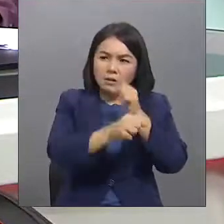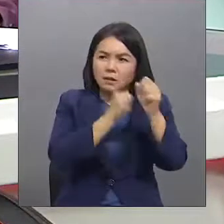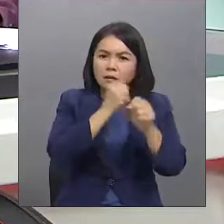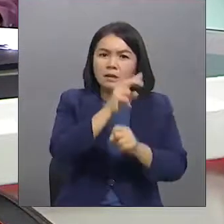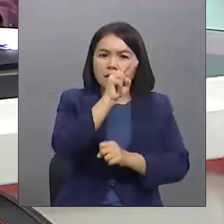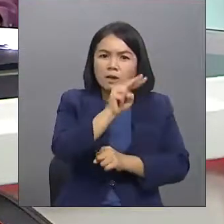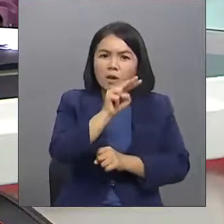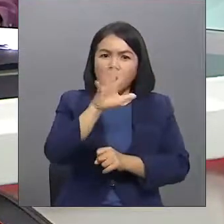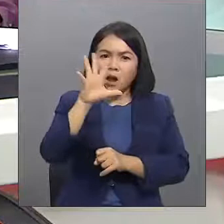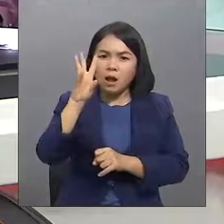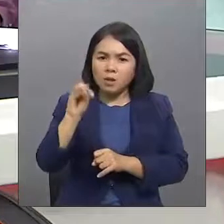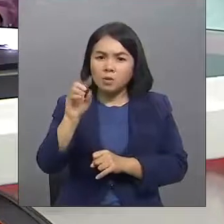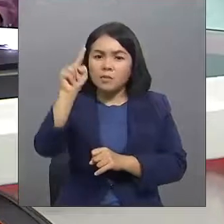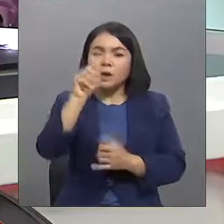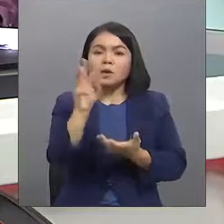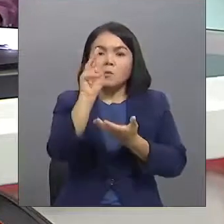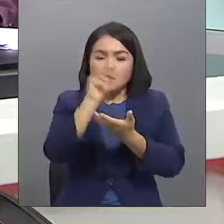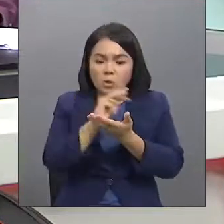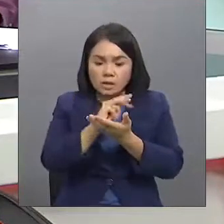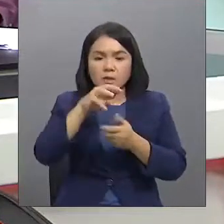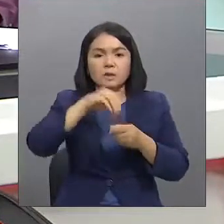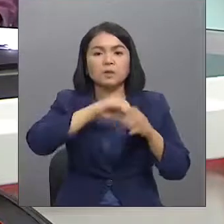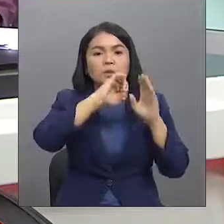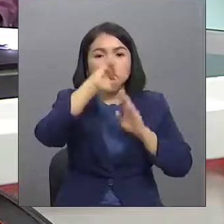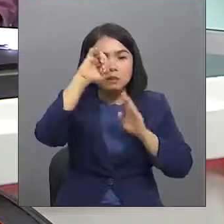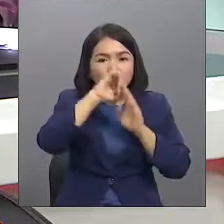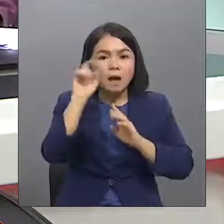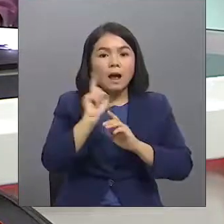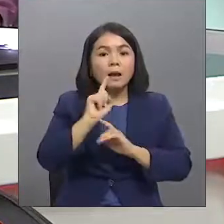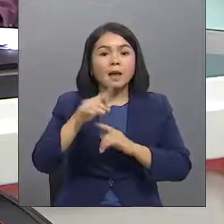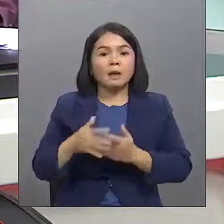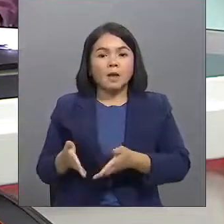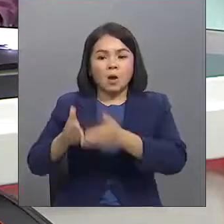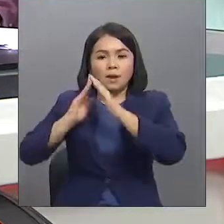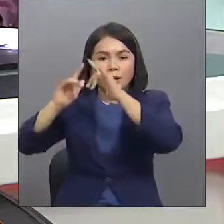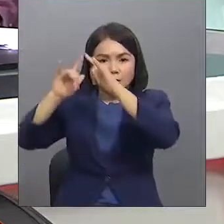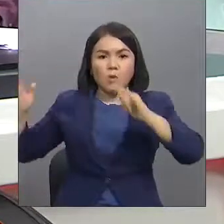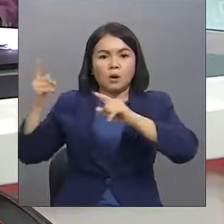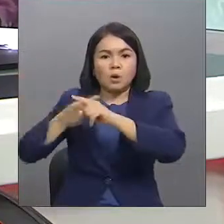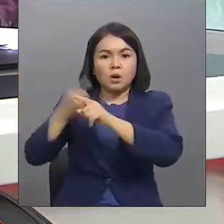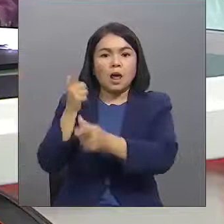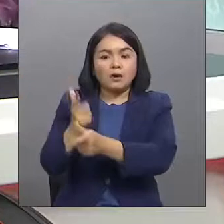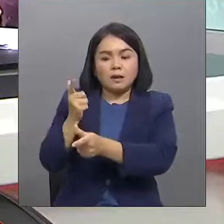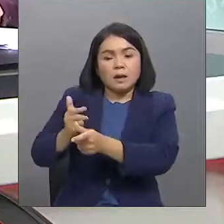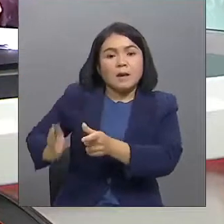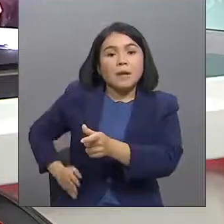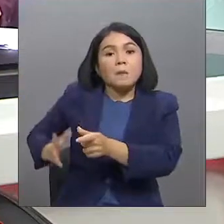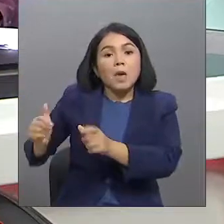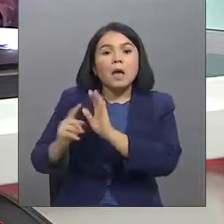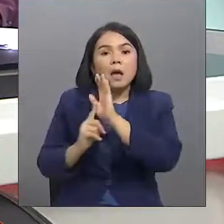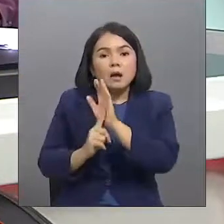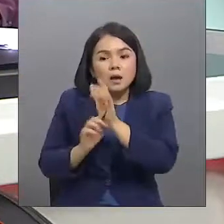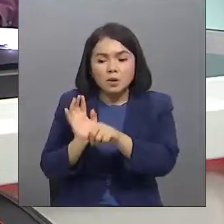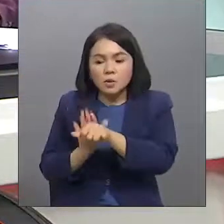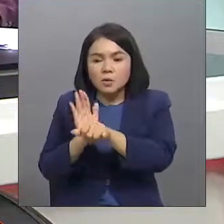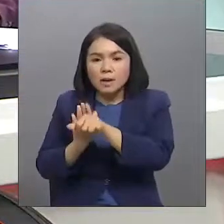หน่วยงานที่เกี่ยวข้องและมูลนิธิดิอาร์คเชียงใหม่ก็ได้สร้างอาคารและศูนย์ขึ้นเกือบเสร็จสมบูรณ์แล้วเพื่อให้เป็นต้นแบบในการดูแลและ